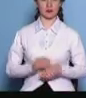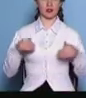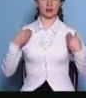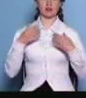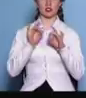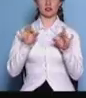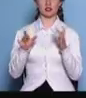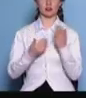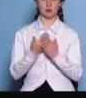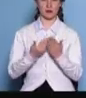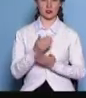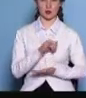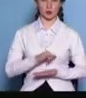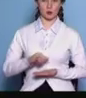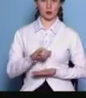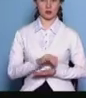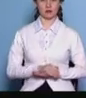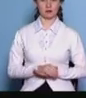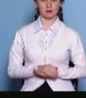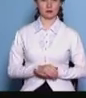Здравствуйте, в эфире новости Удмуртии, в студии Марина Баль.